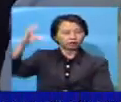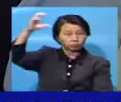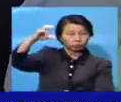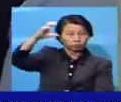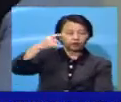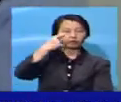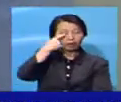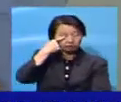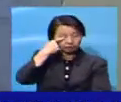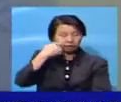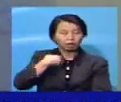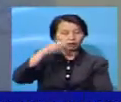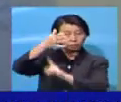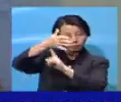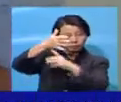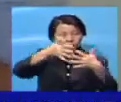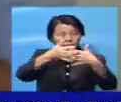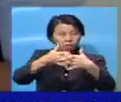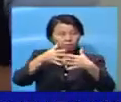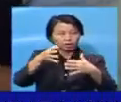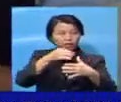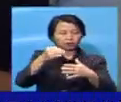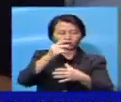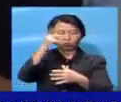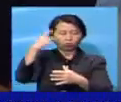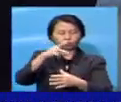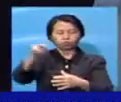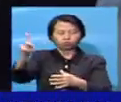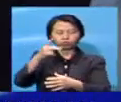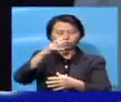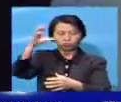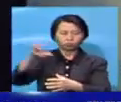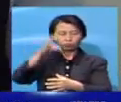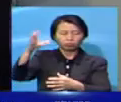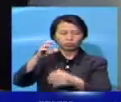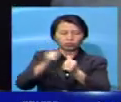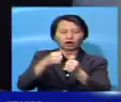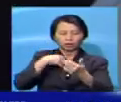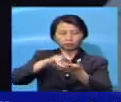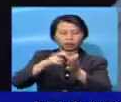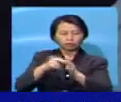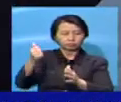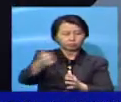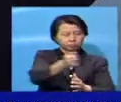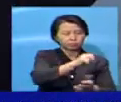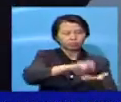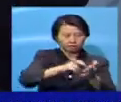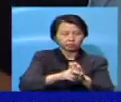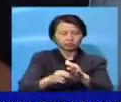mata, bendera Amerika Syarikat dan juga kincir angin. Dan semua ini mempunyai maksud yang tersendiri. Dan ini